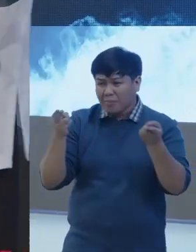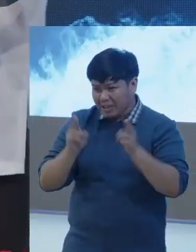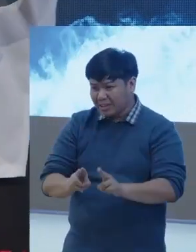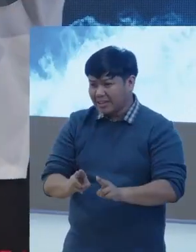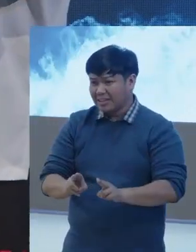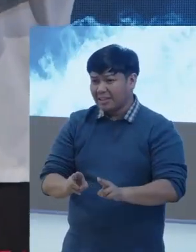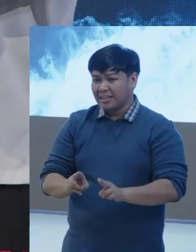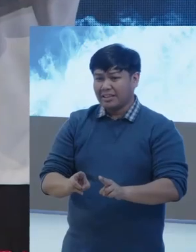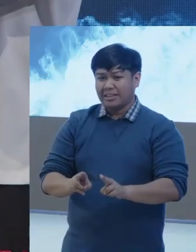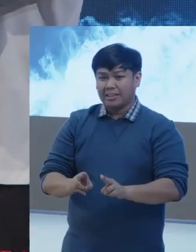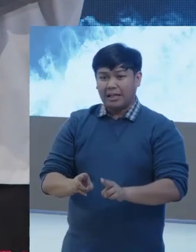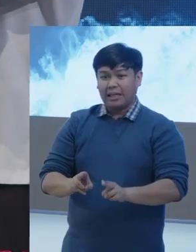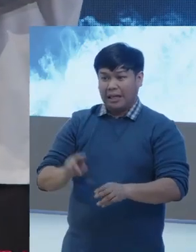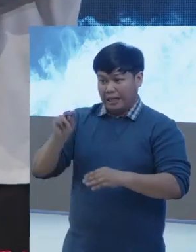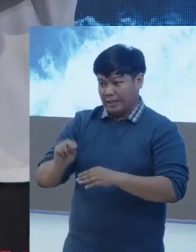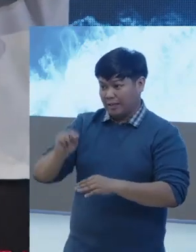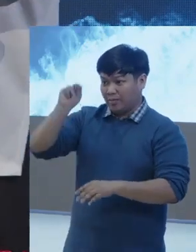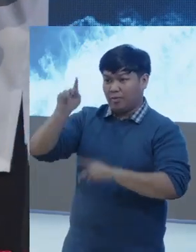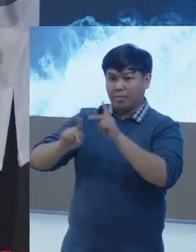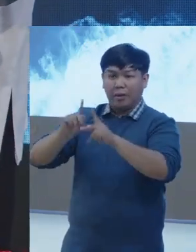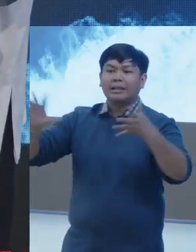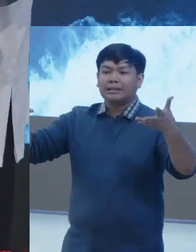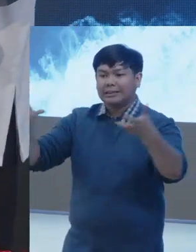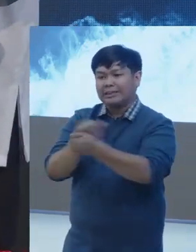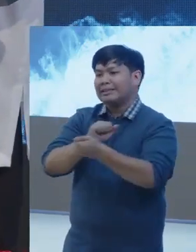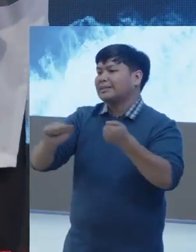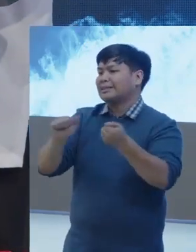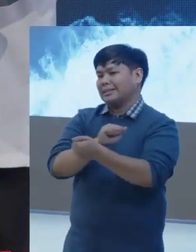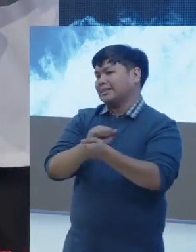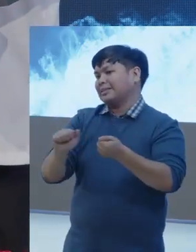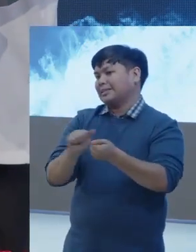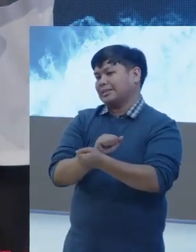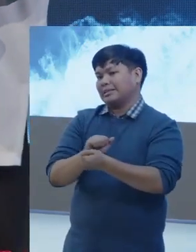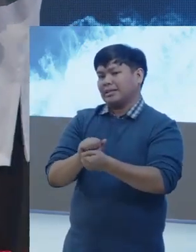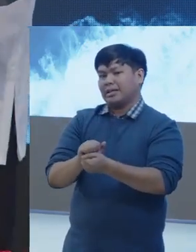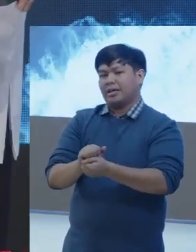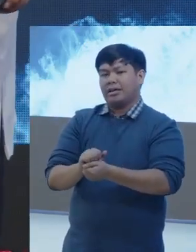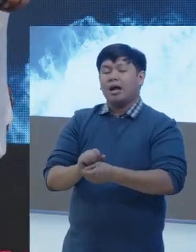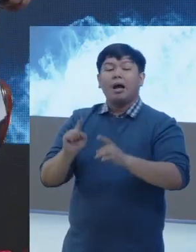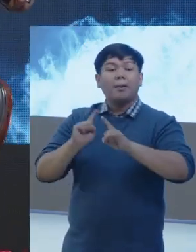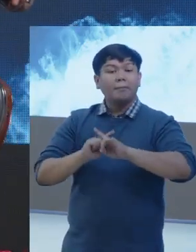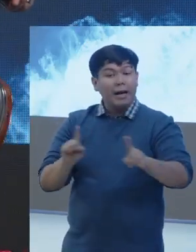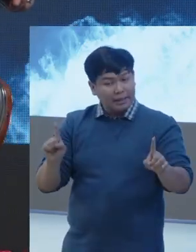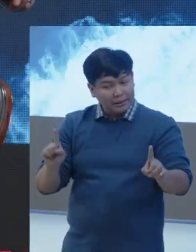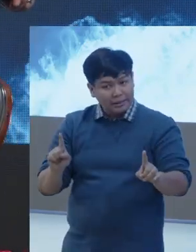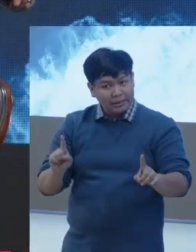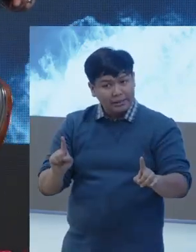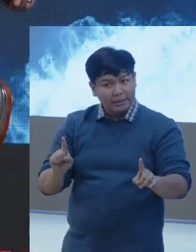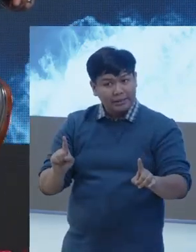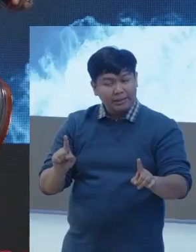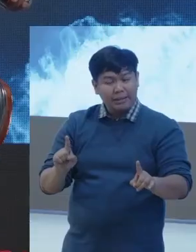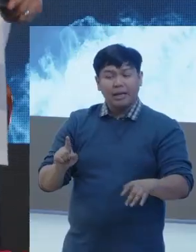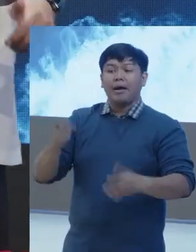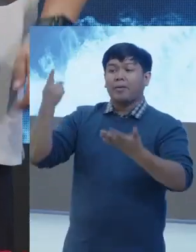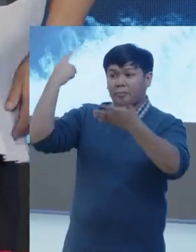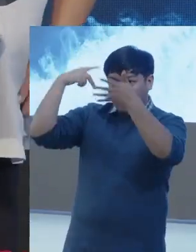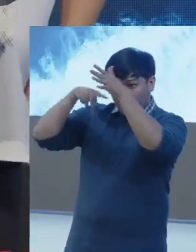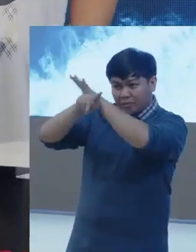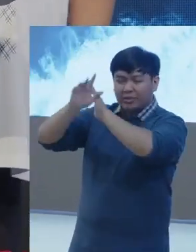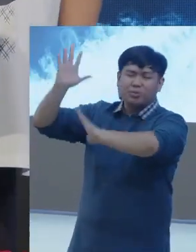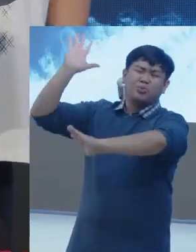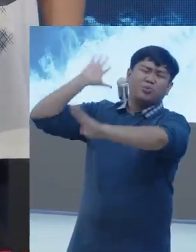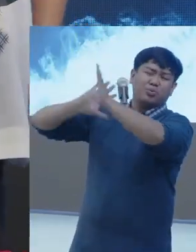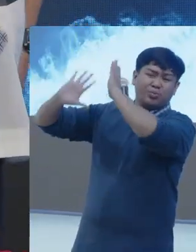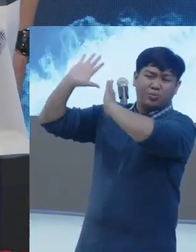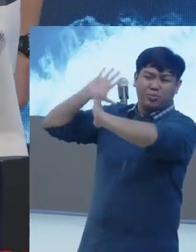nilipol din ng Diyos ang Nineveh. Ito ay pinrophesy niya sa pamamagitan